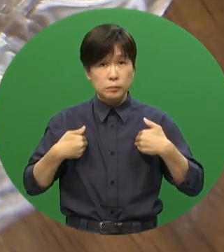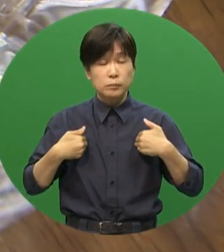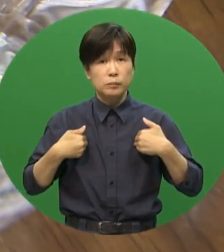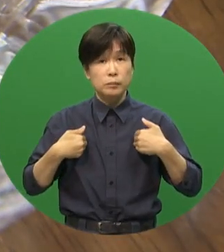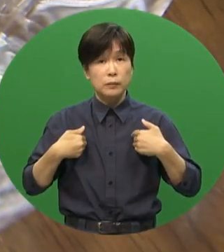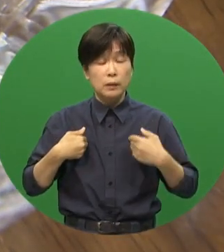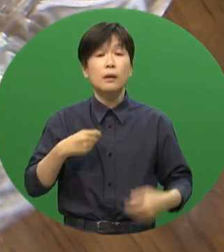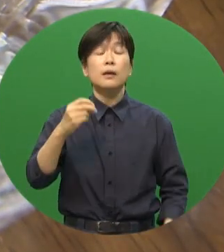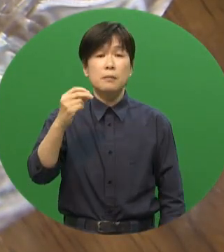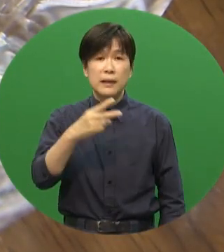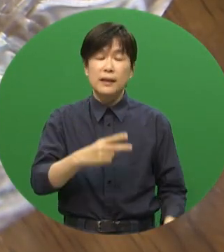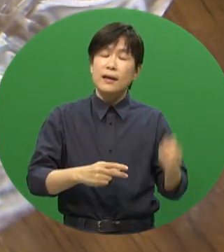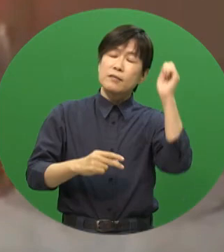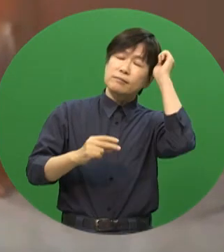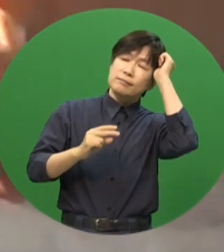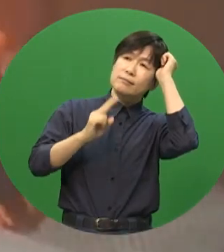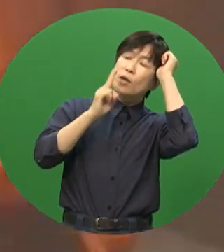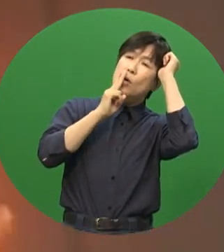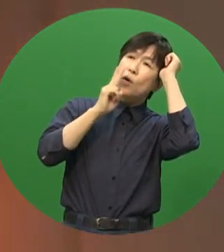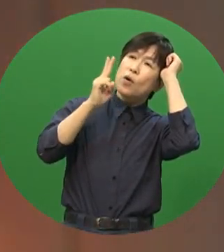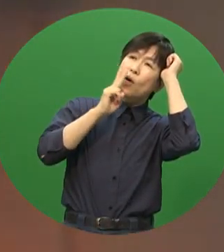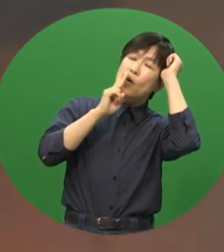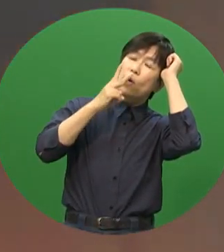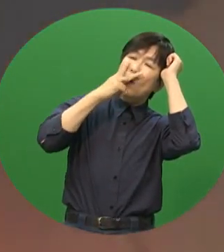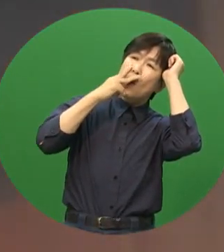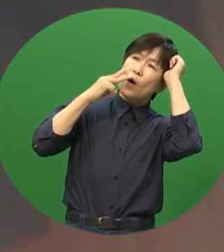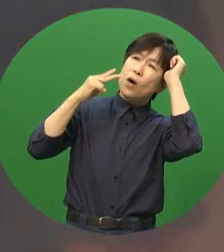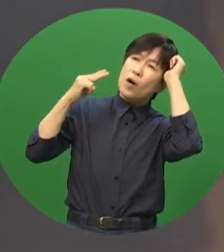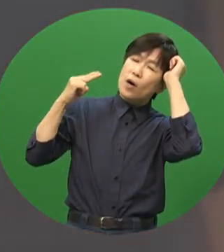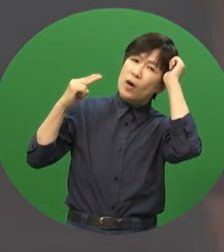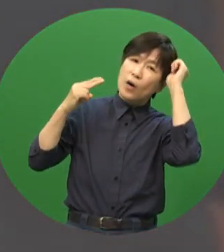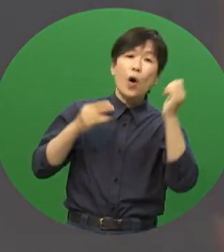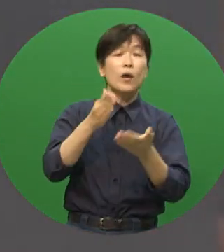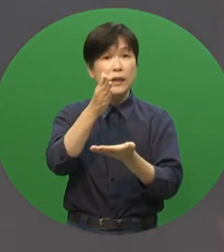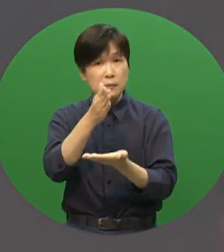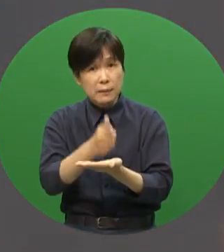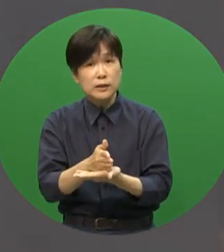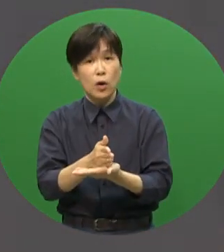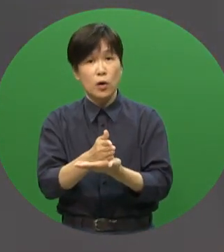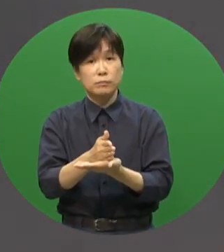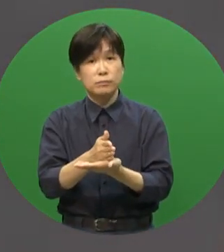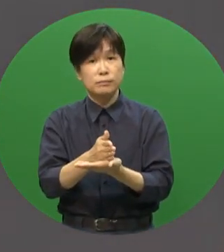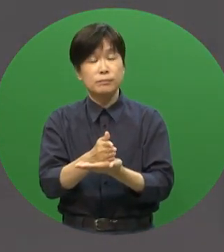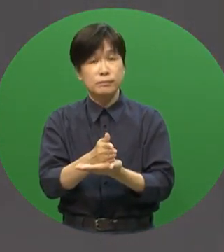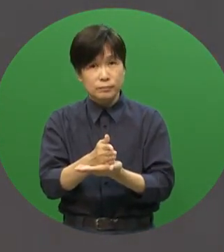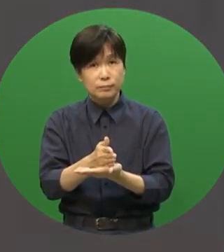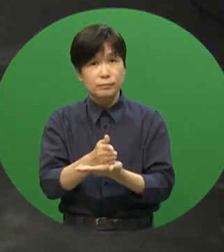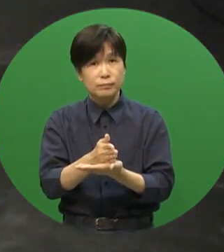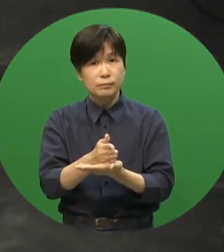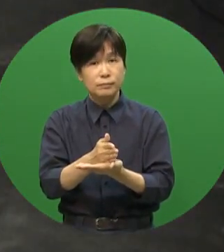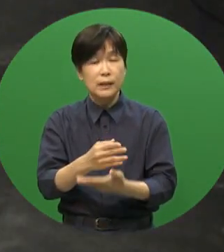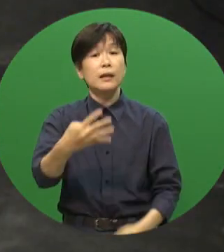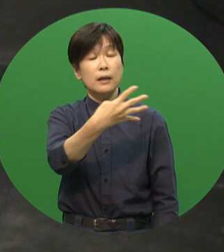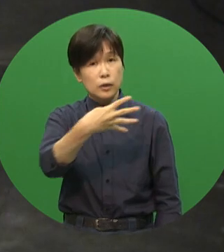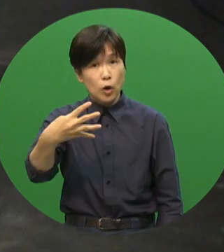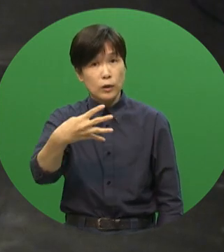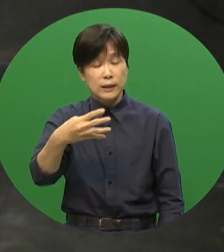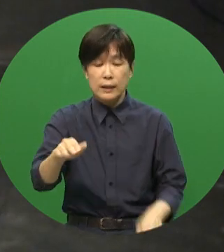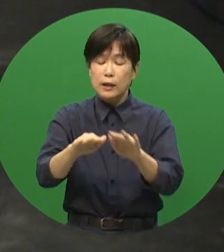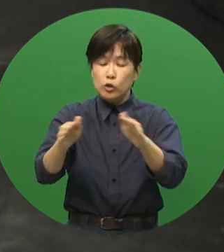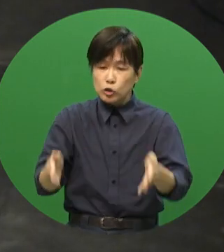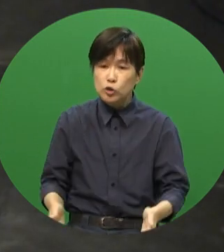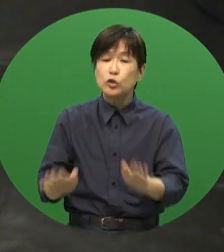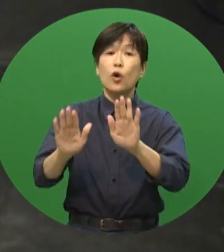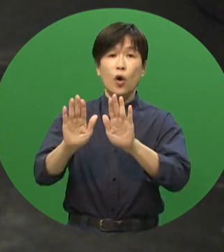に火を消しましょう。メタバコも火種が布団に落ちて火災になることがあります。 4位はストー